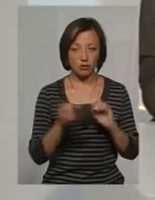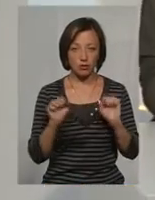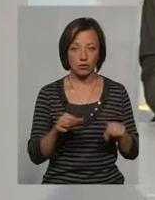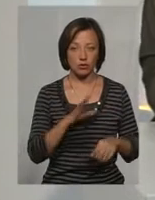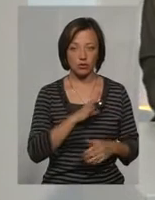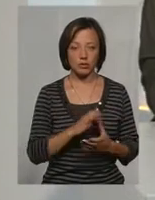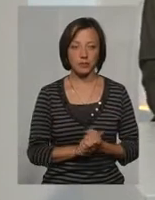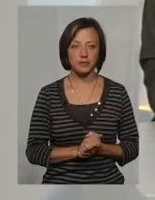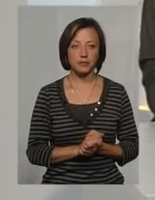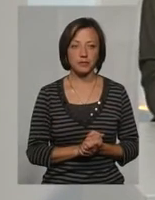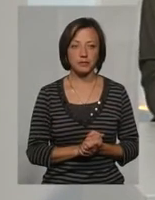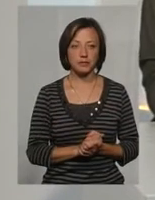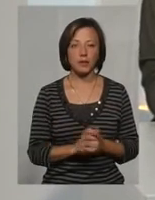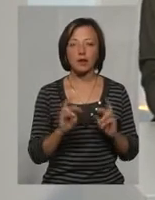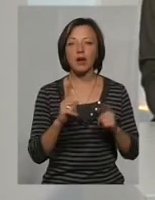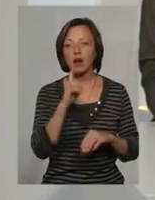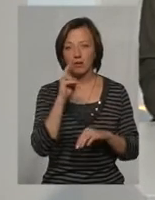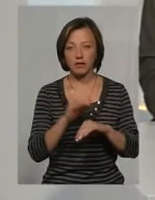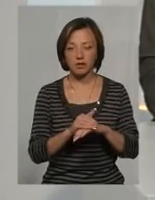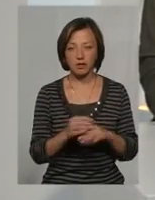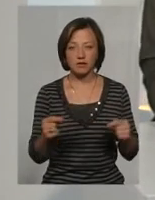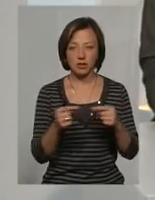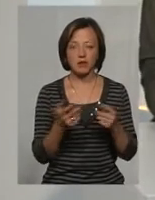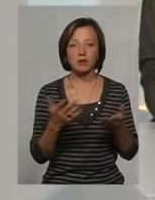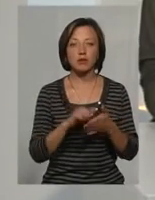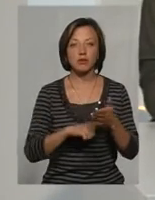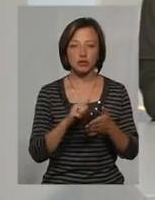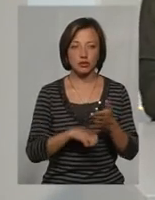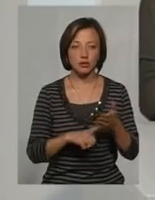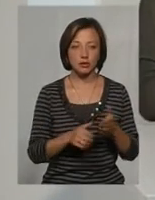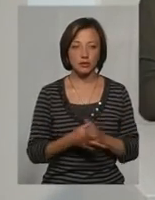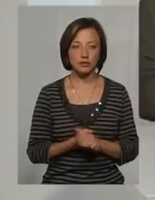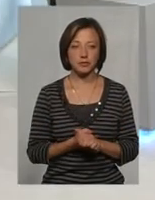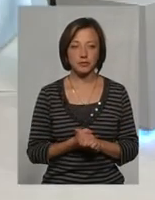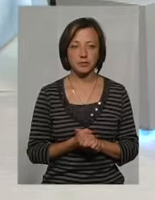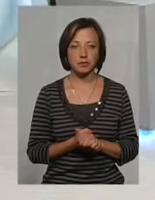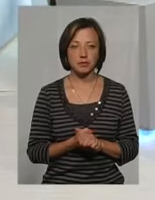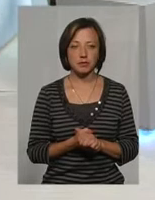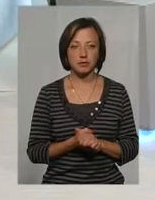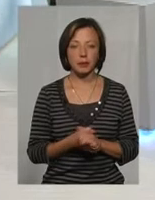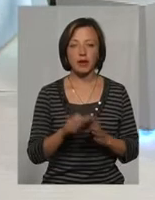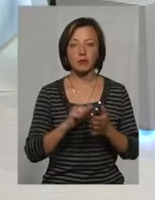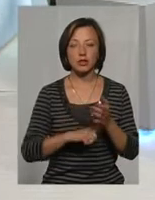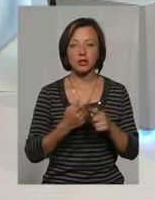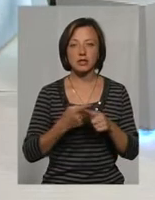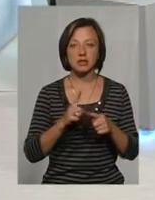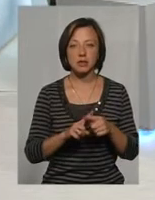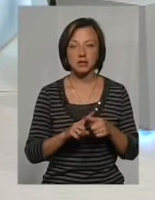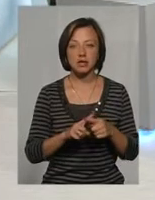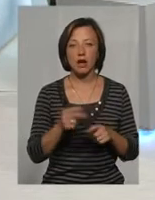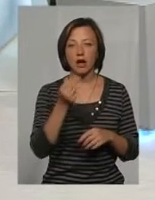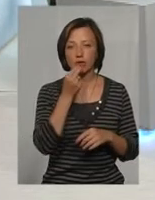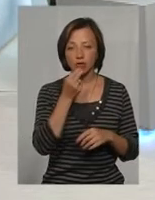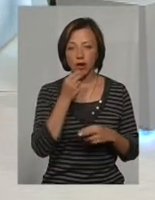з як його, що являється причиною сальмонельозу? Значить, причиною сальмонельоза – це в першу чергу йде